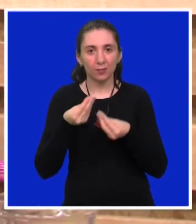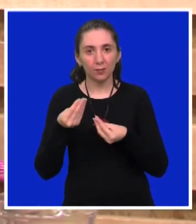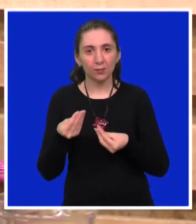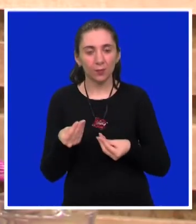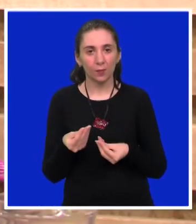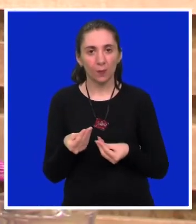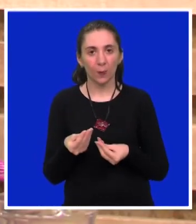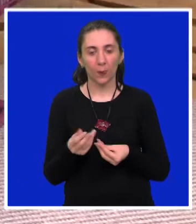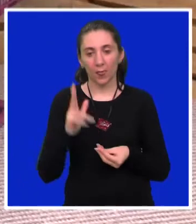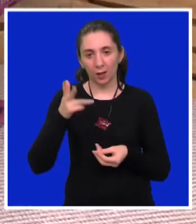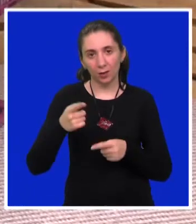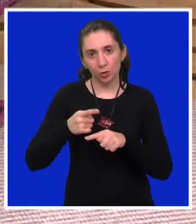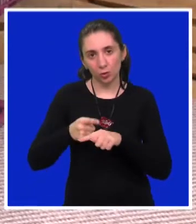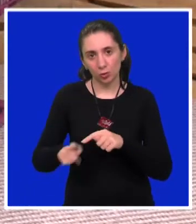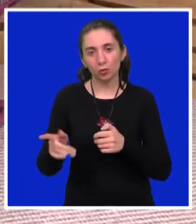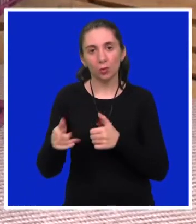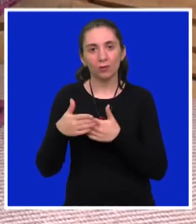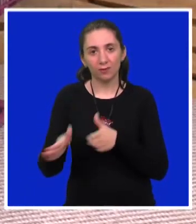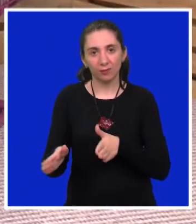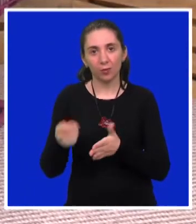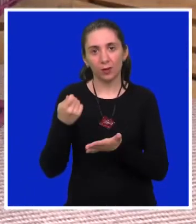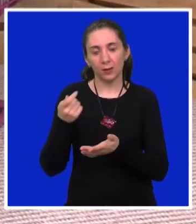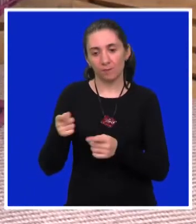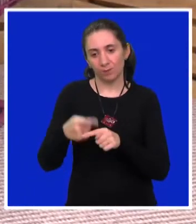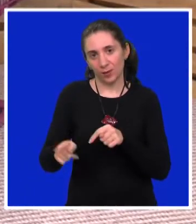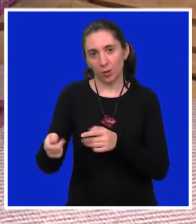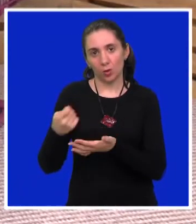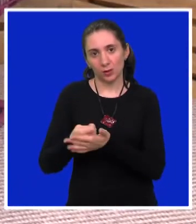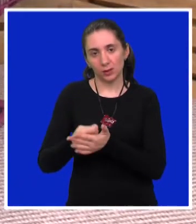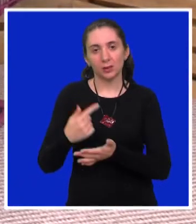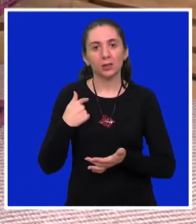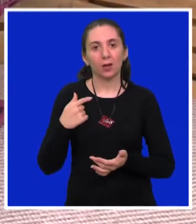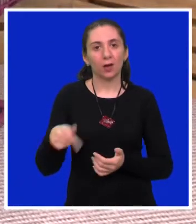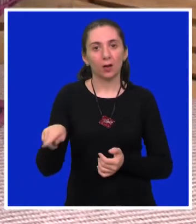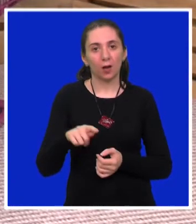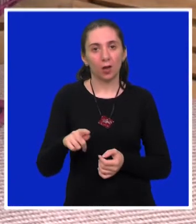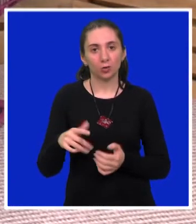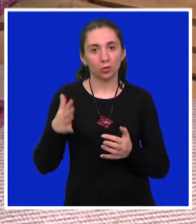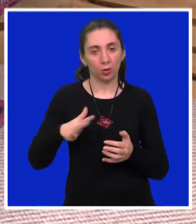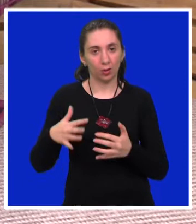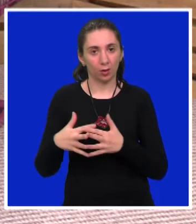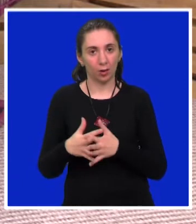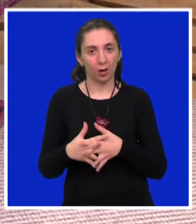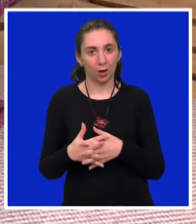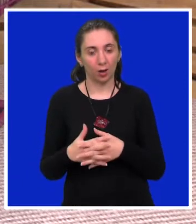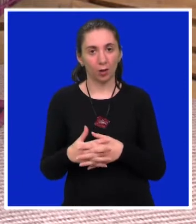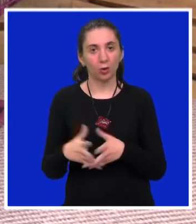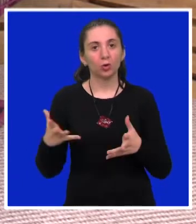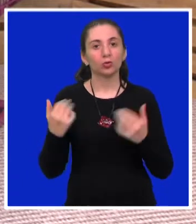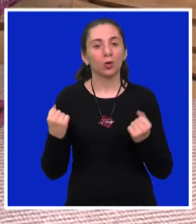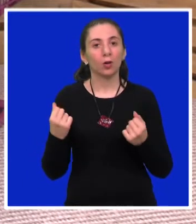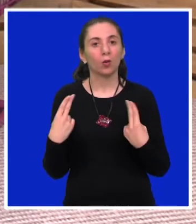nejasna cijela ta priča i u trećem dijelu će se otvoriti ovaj dio cijene za naše sugrađane. Ono što